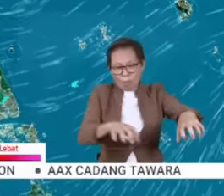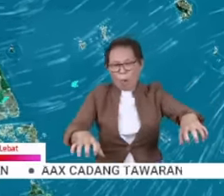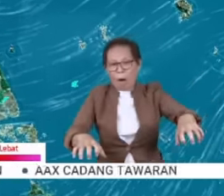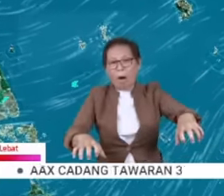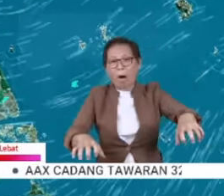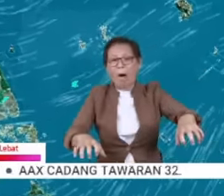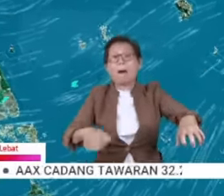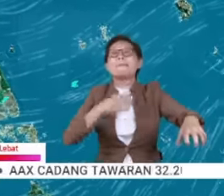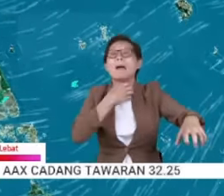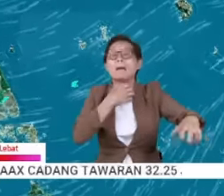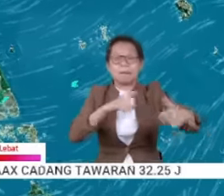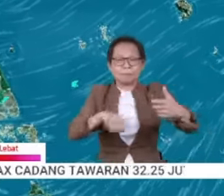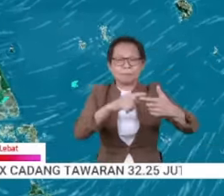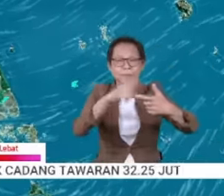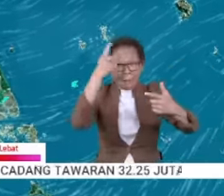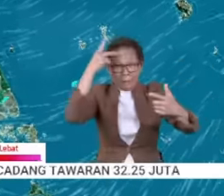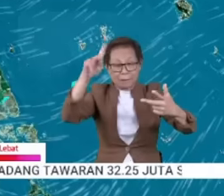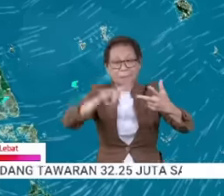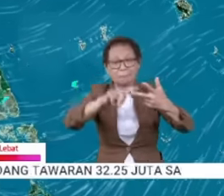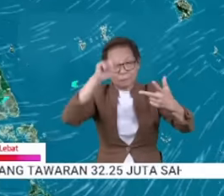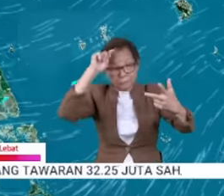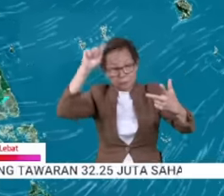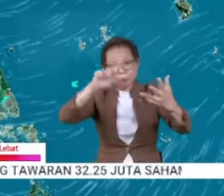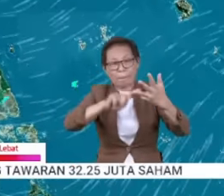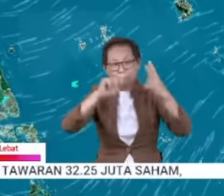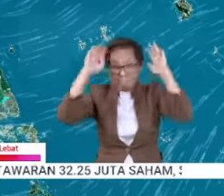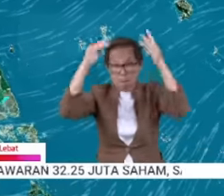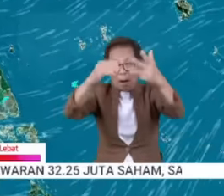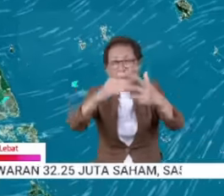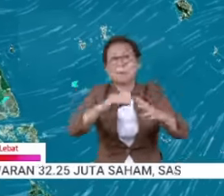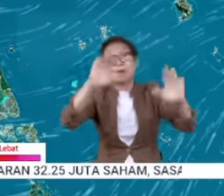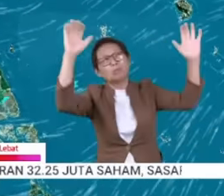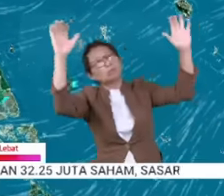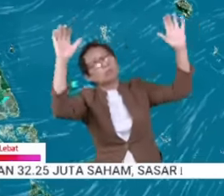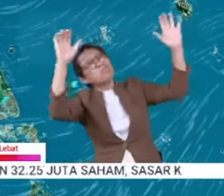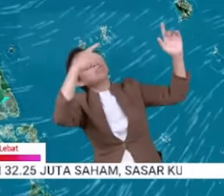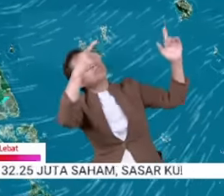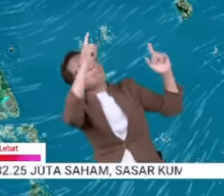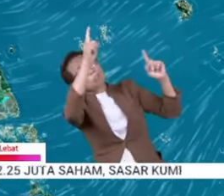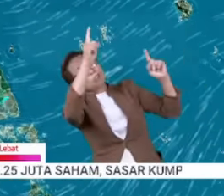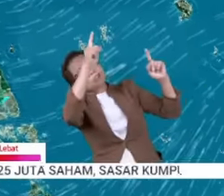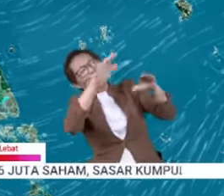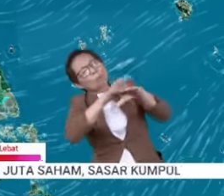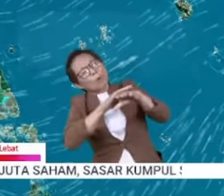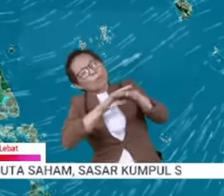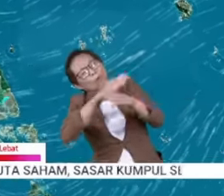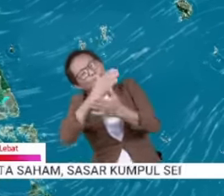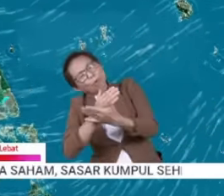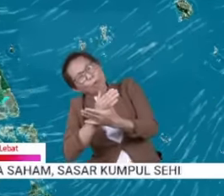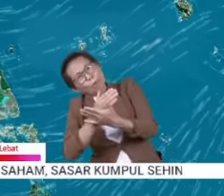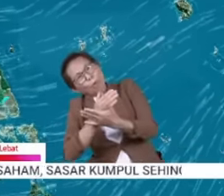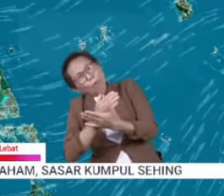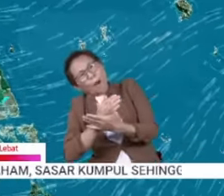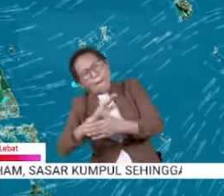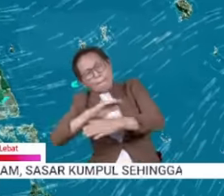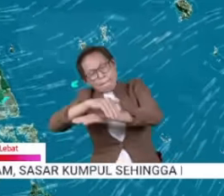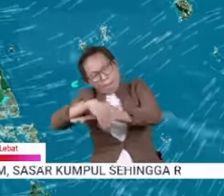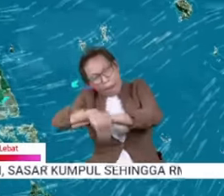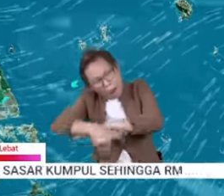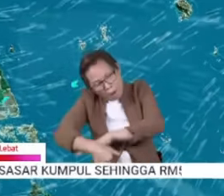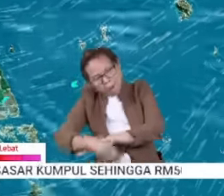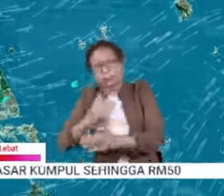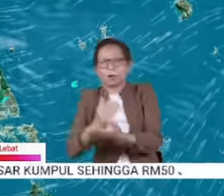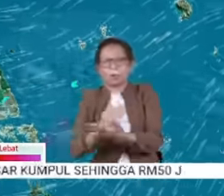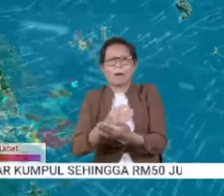di pedalaman perak di iklan tanah terganu dan juga Pahang dan keadaan cuaca tersebut yang akan berangsur Rede menjelang lewat malam